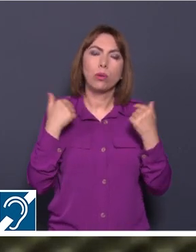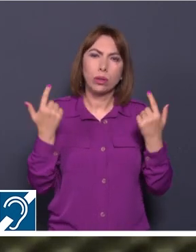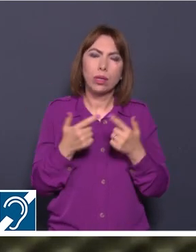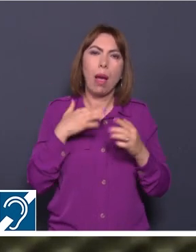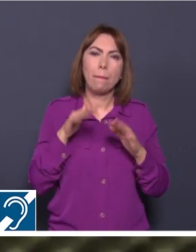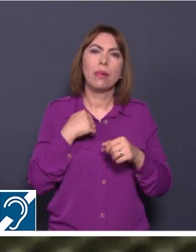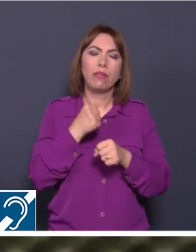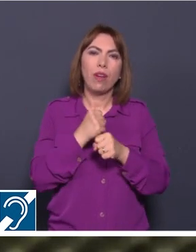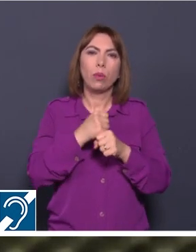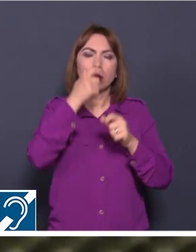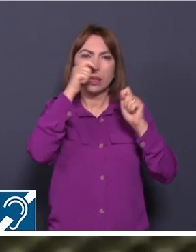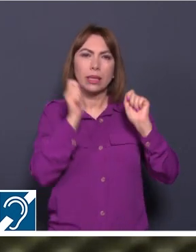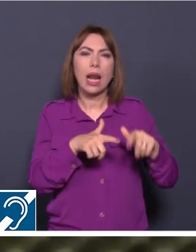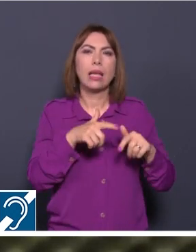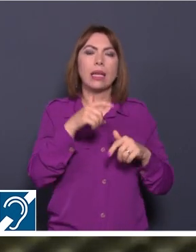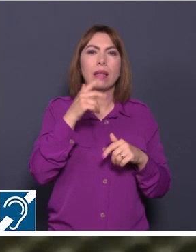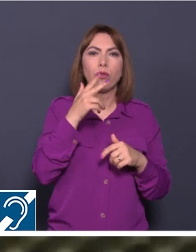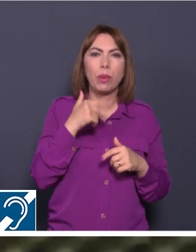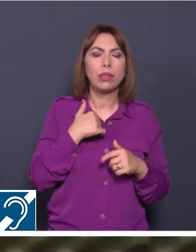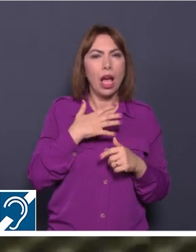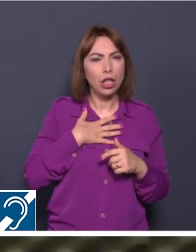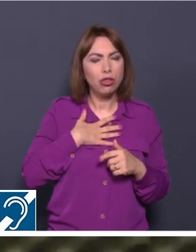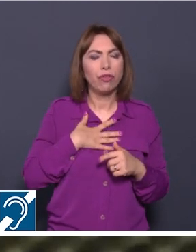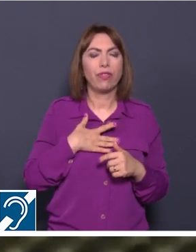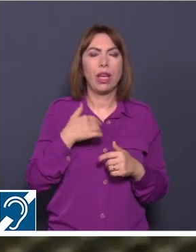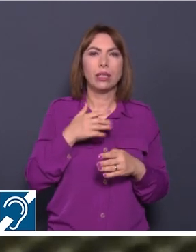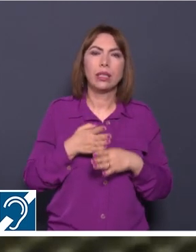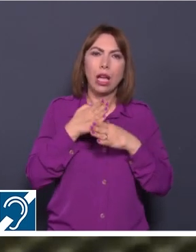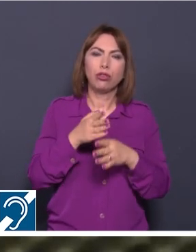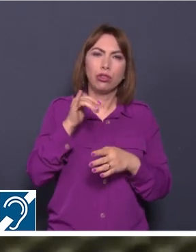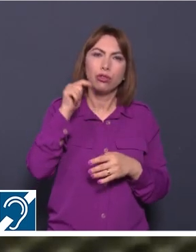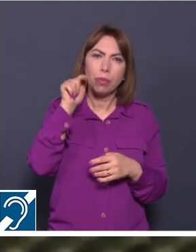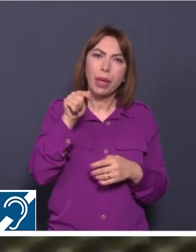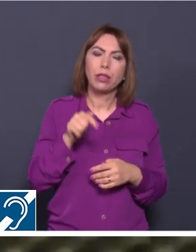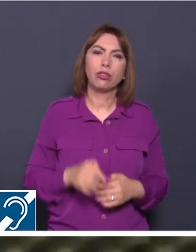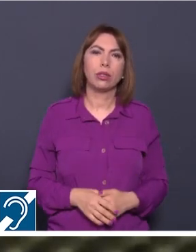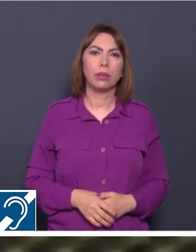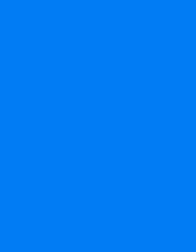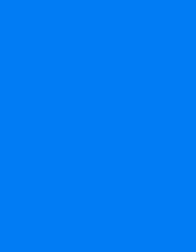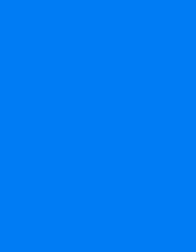făcut să se lase de fumat. Aș vrea să-l ajut și pe acesta.